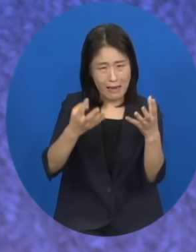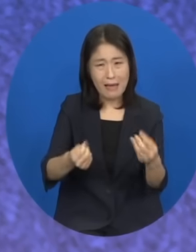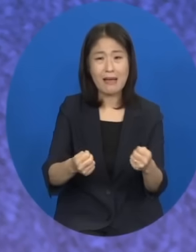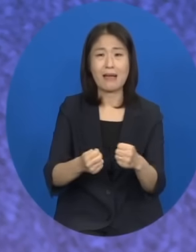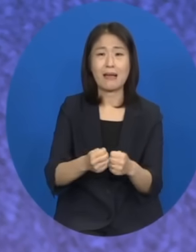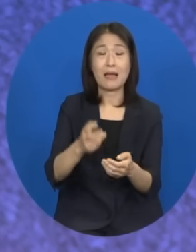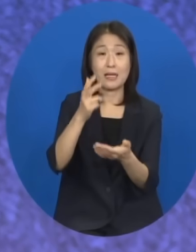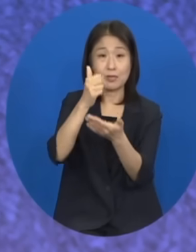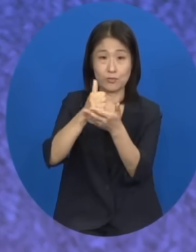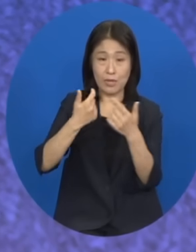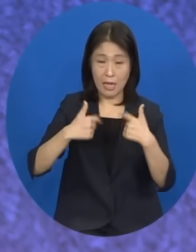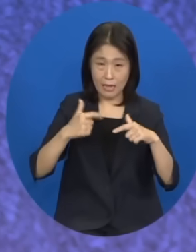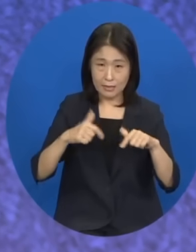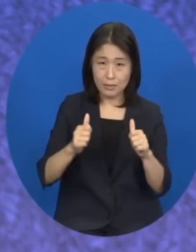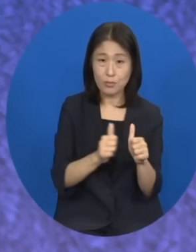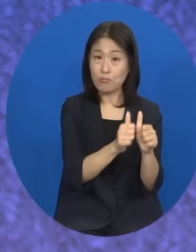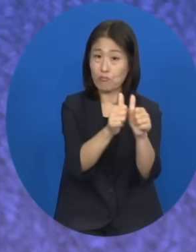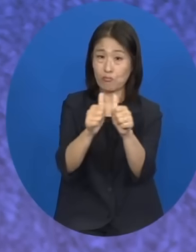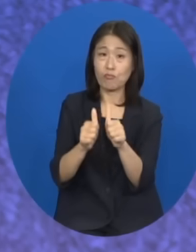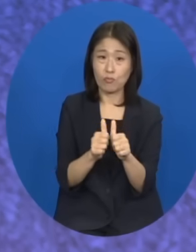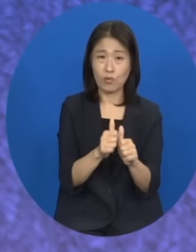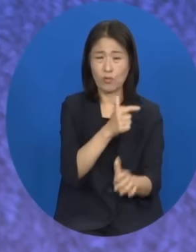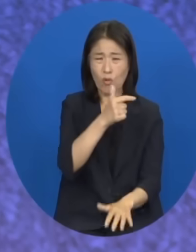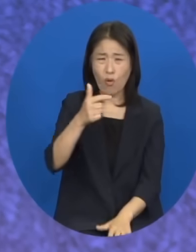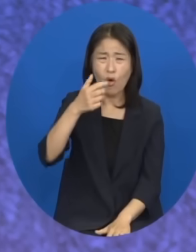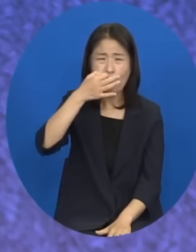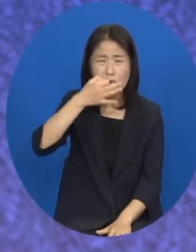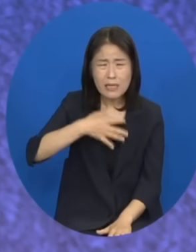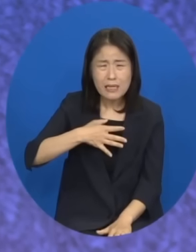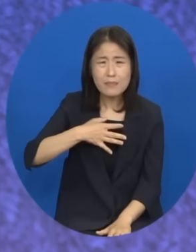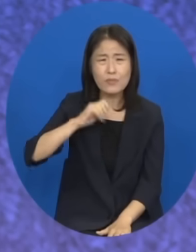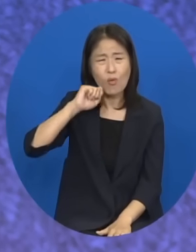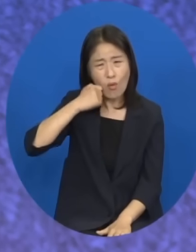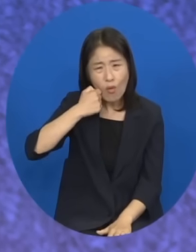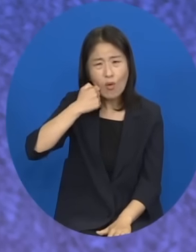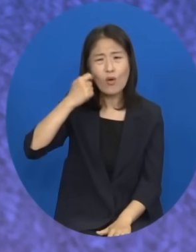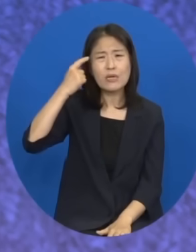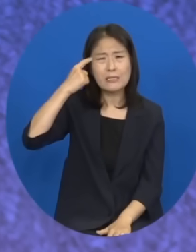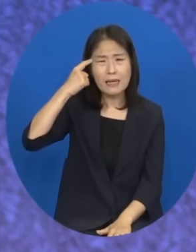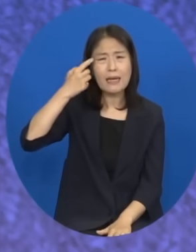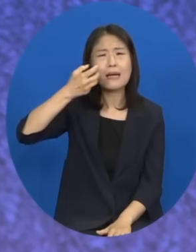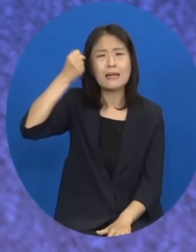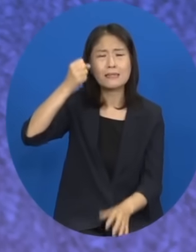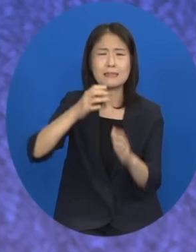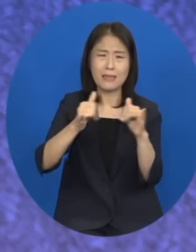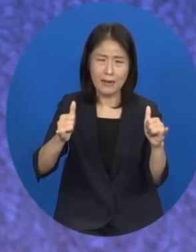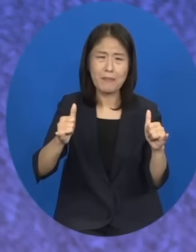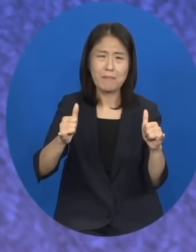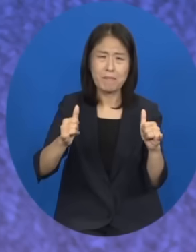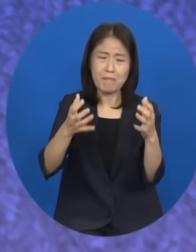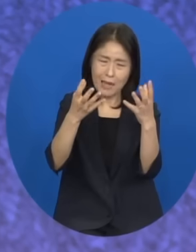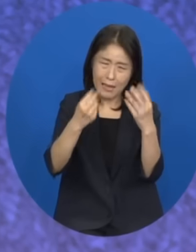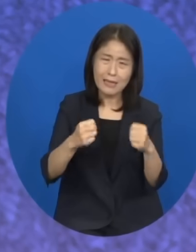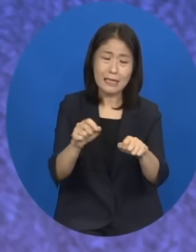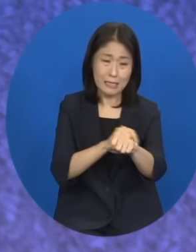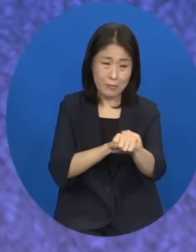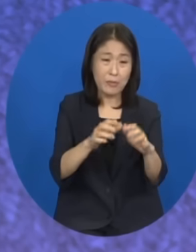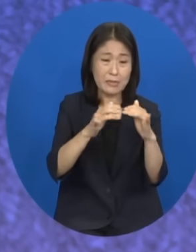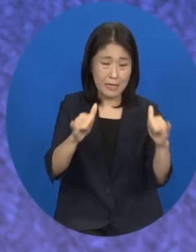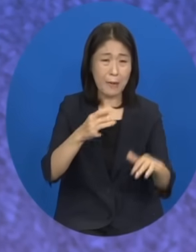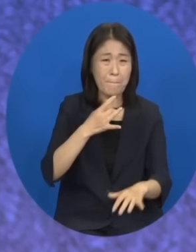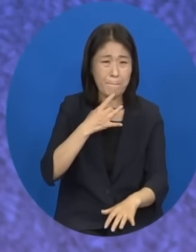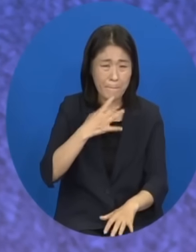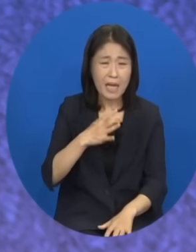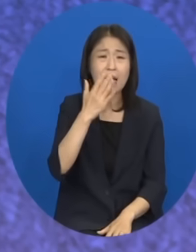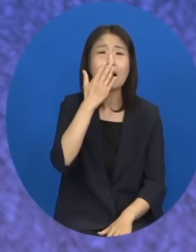주님과 늘 동행하는 삶을 사는 것은 너무 힘든 일이야. 그건 아주 특별한 사람들이나 할 수 있는 일이야.